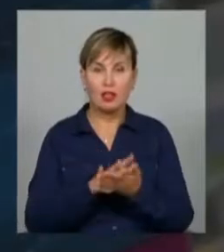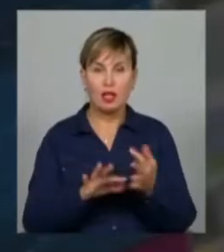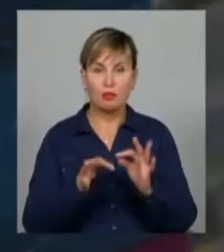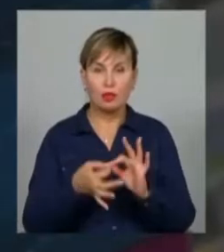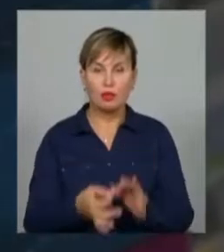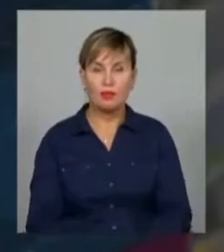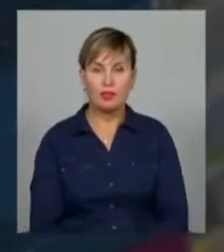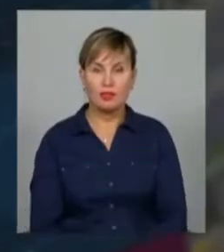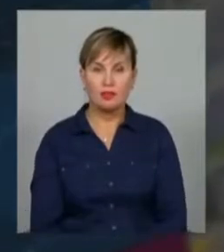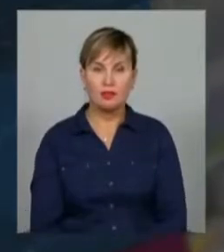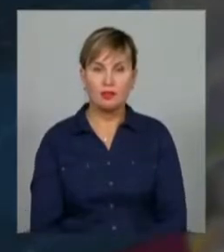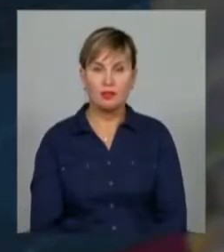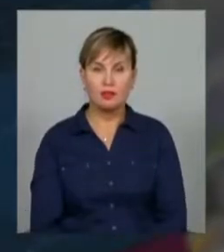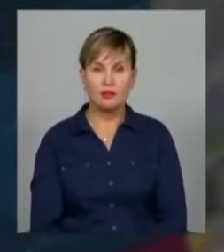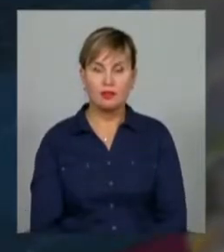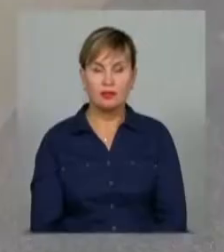Дамира Анитова.